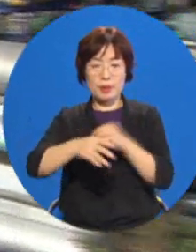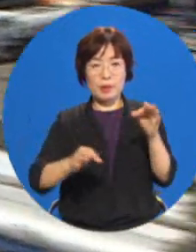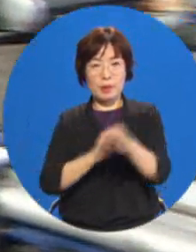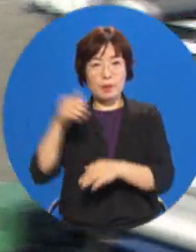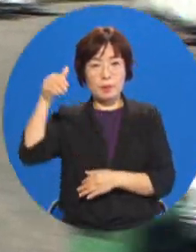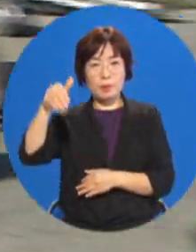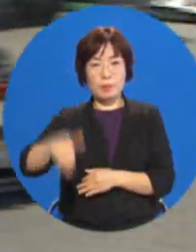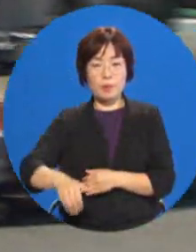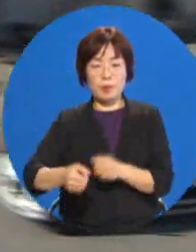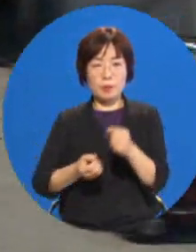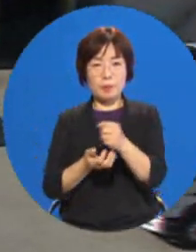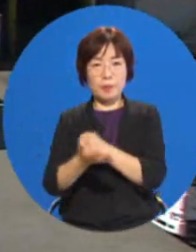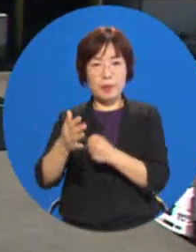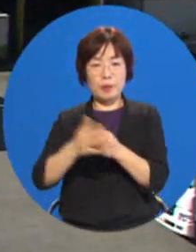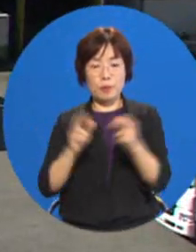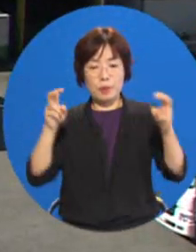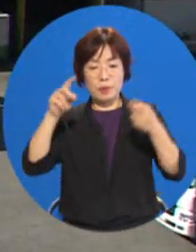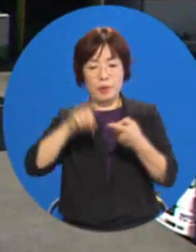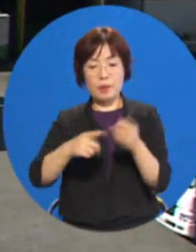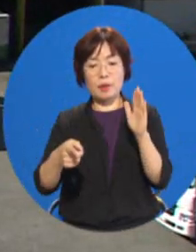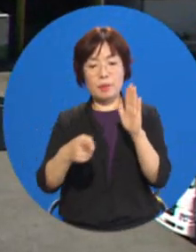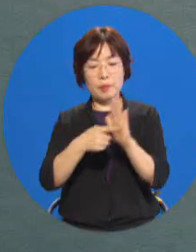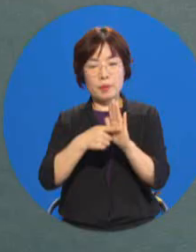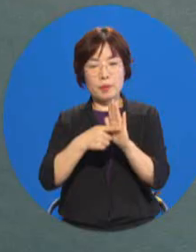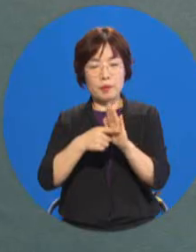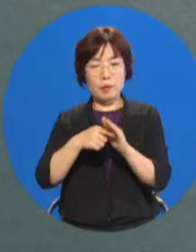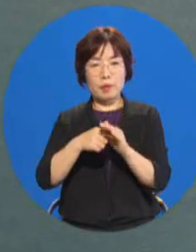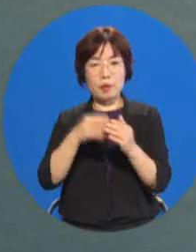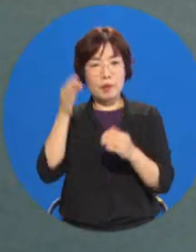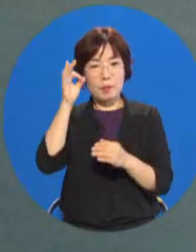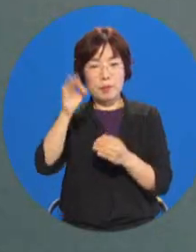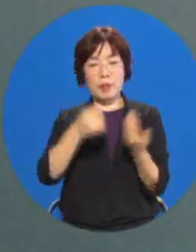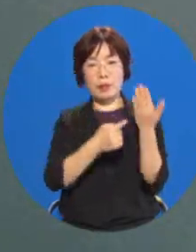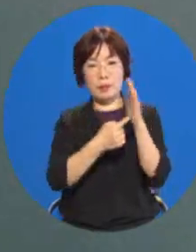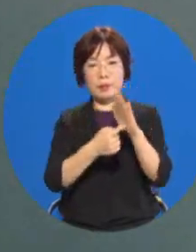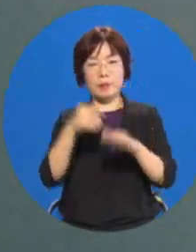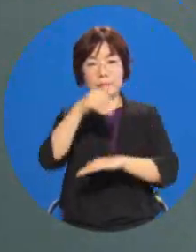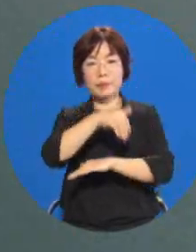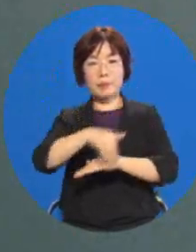침체 등의 영향으로 기업들의 부정적 전망이 확대된 것으로 분석했습니다.